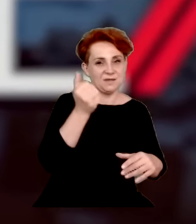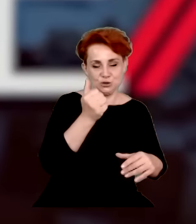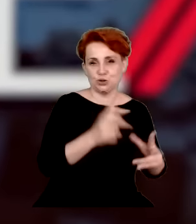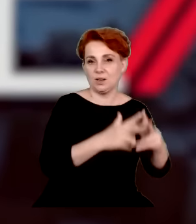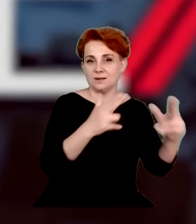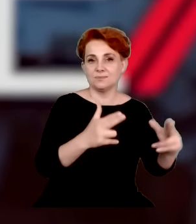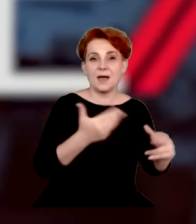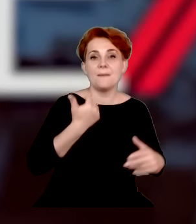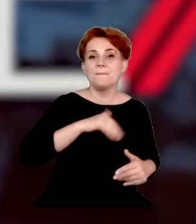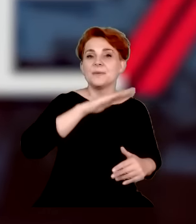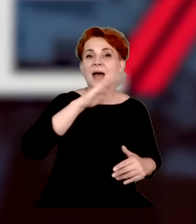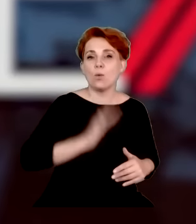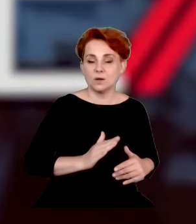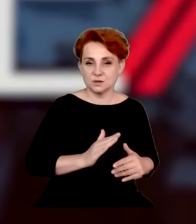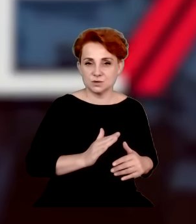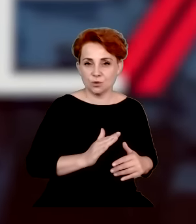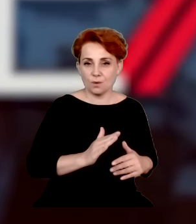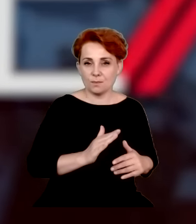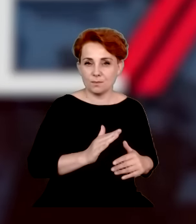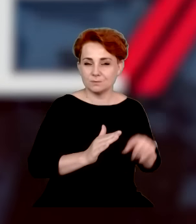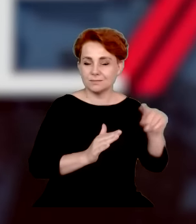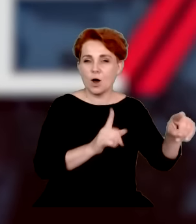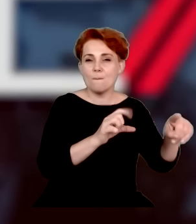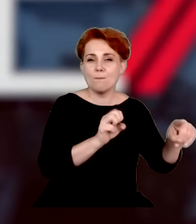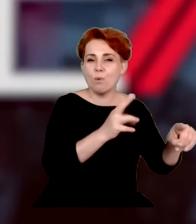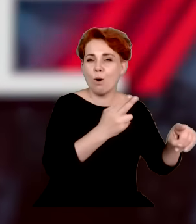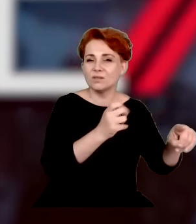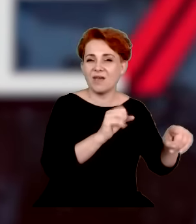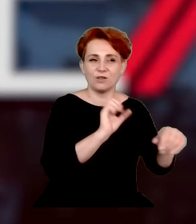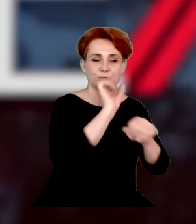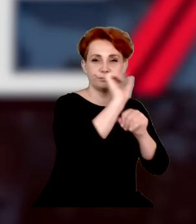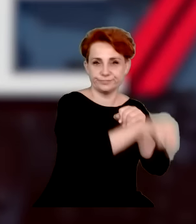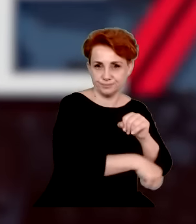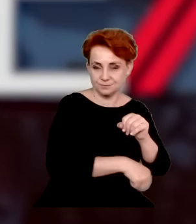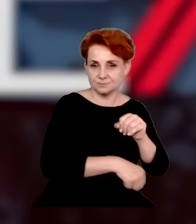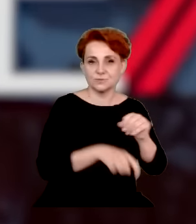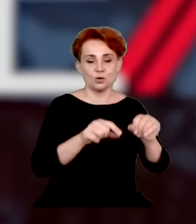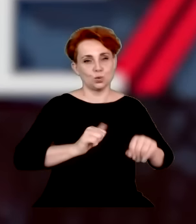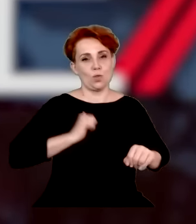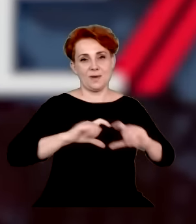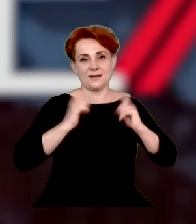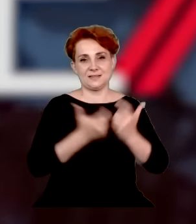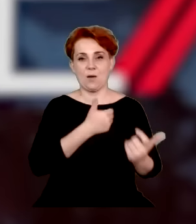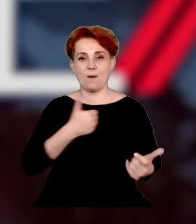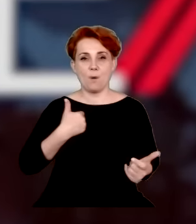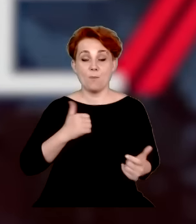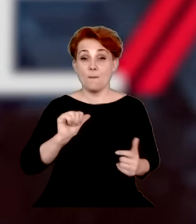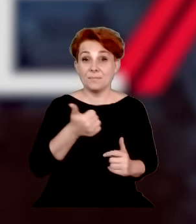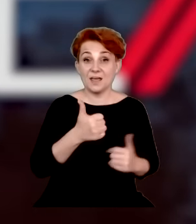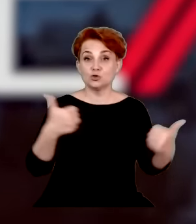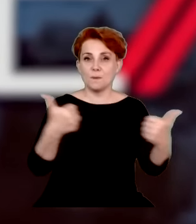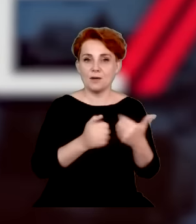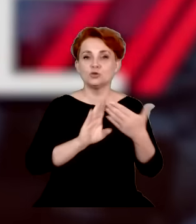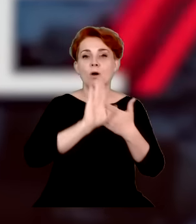Białystok rozgromiła na wyjeździe FK Poniewierz aż 4-0. Duma Podlasia jest już dumą całej Polski, bo praktycznie po pierwszym meczu rozstrzygnęła